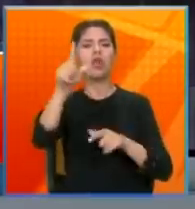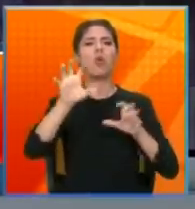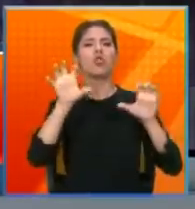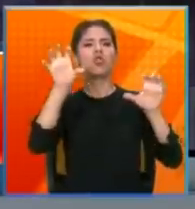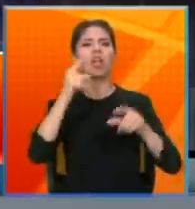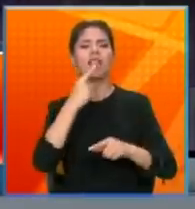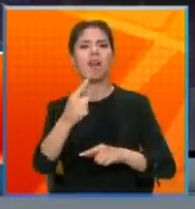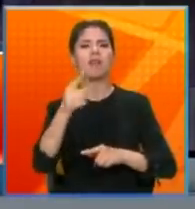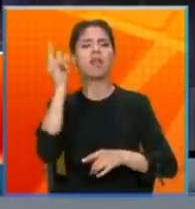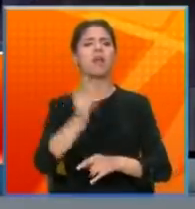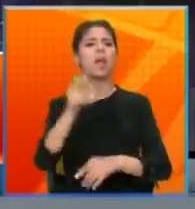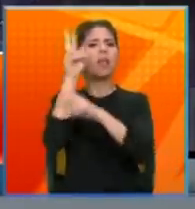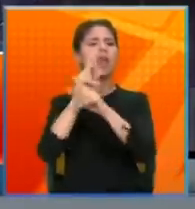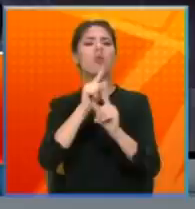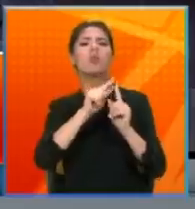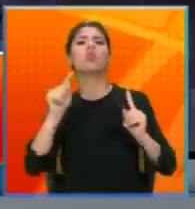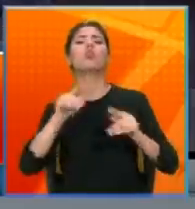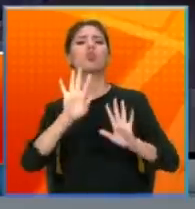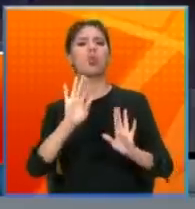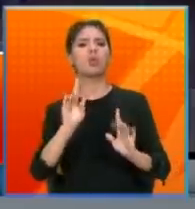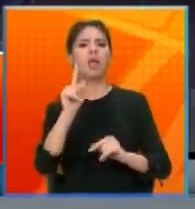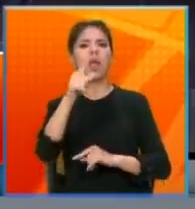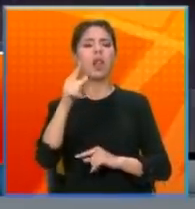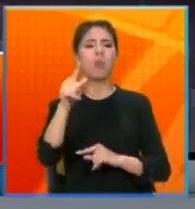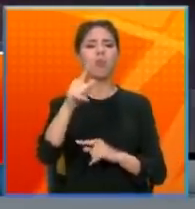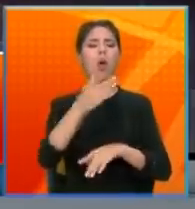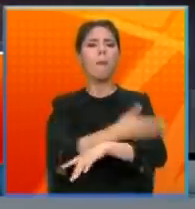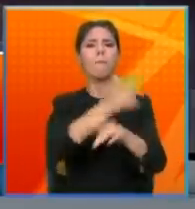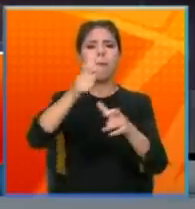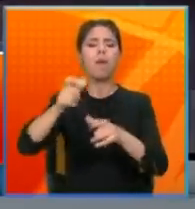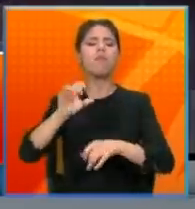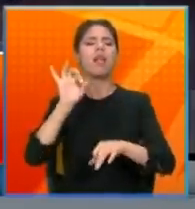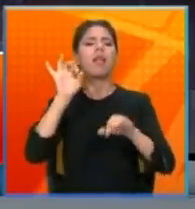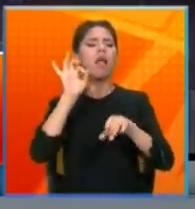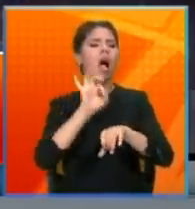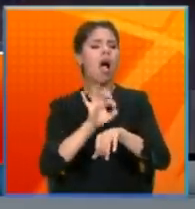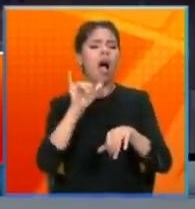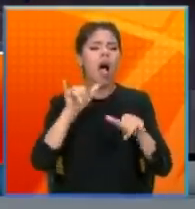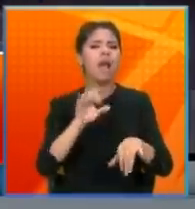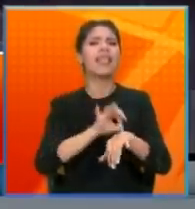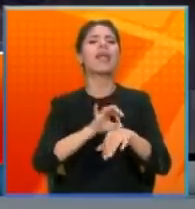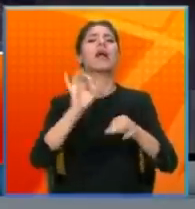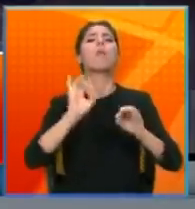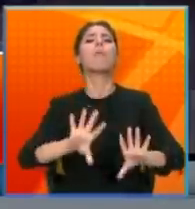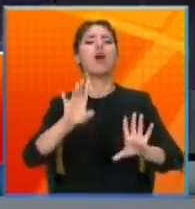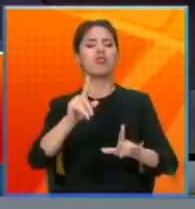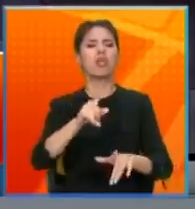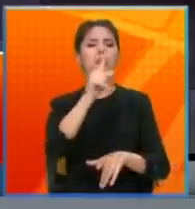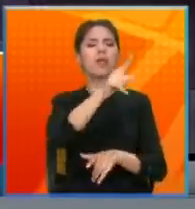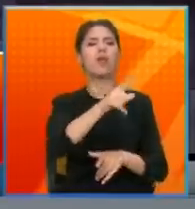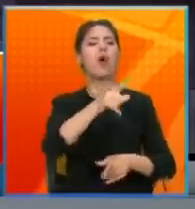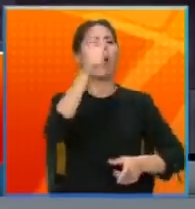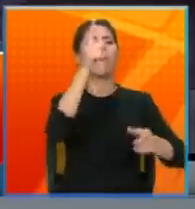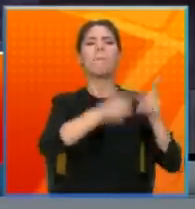kabus aslında çok da uzun süre etkili olmadı. Yüzünü de kentin tümünde aynı anda göstermedi. Çok kısa süreli yerel yani semt semt